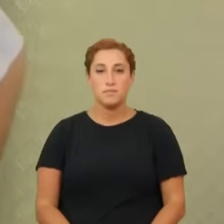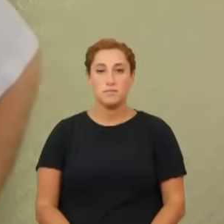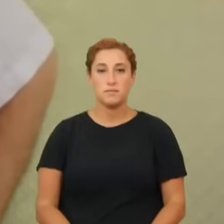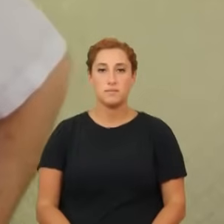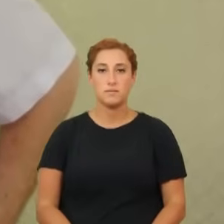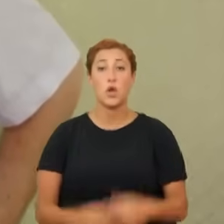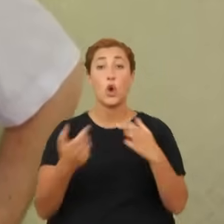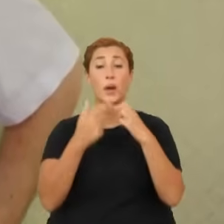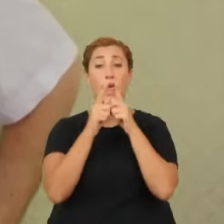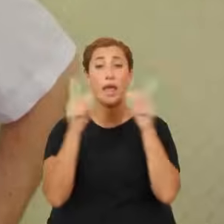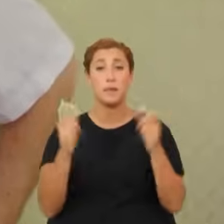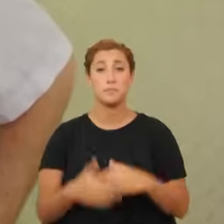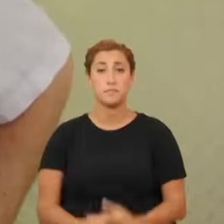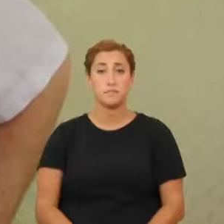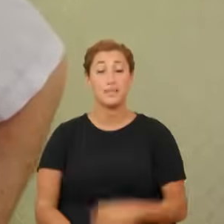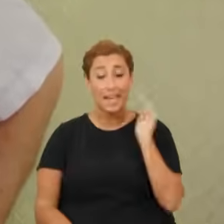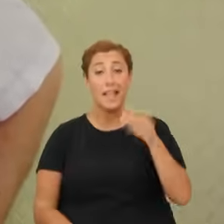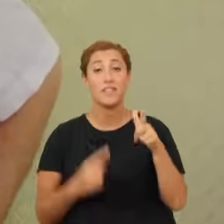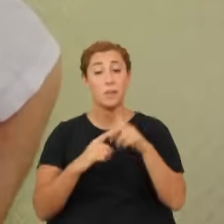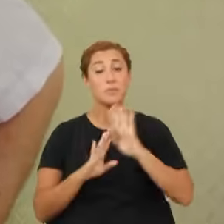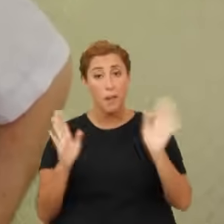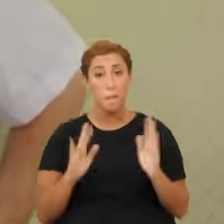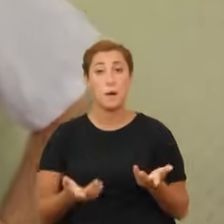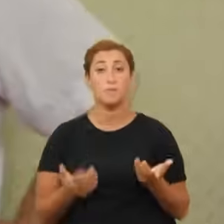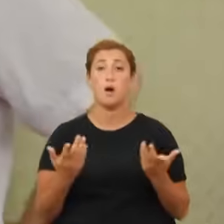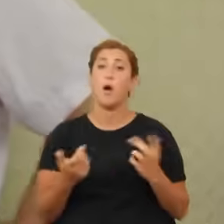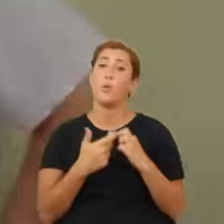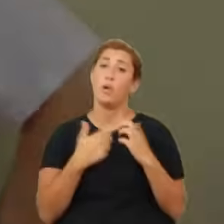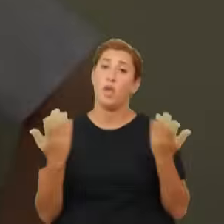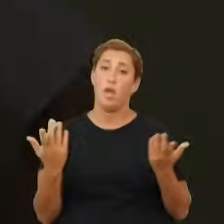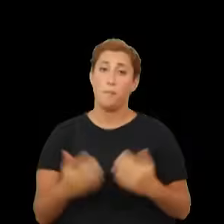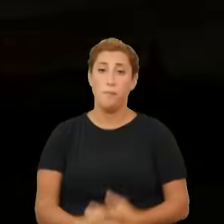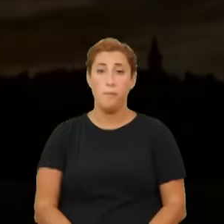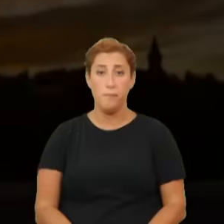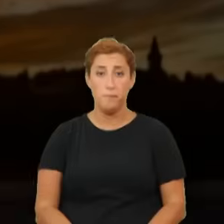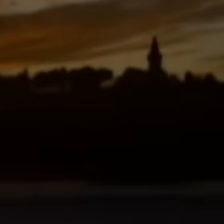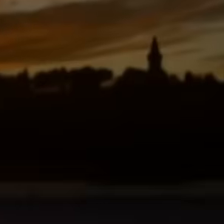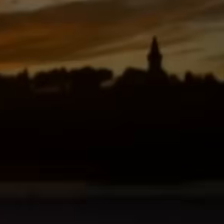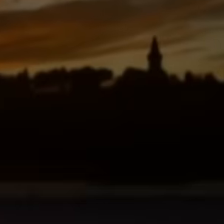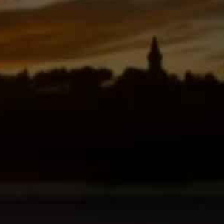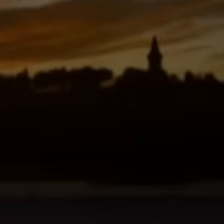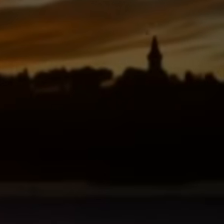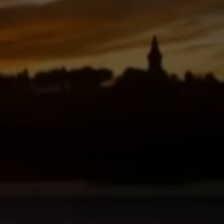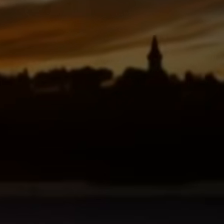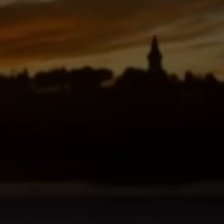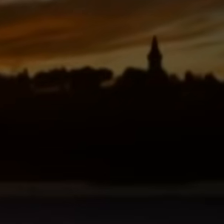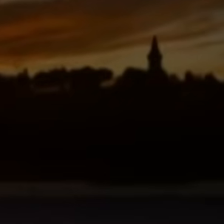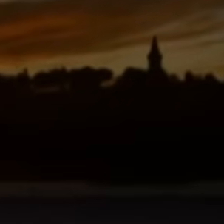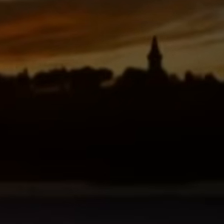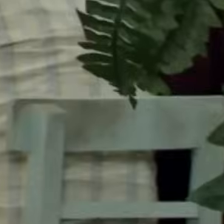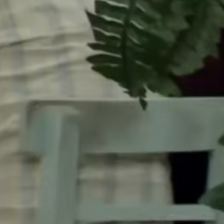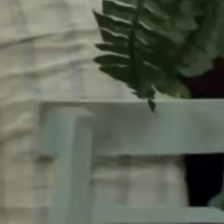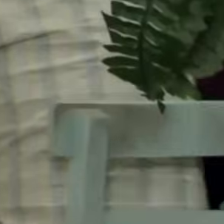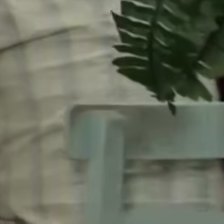güldü. Rukiye! Geldik Fehmi'ciğim, tamam. Rukiye! Gün batımı, İstanbul manzarası.